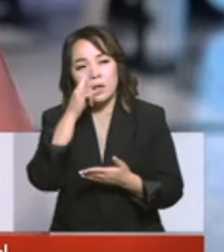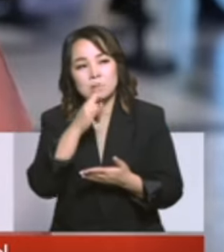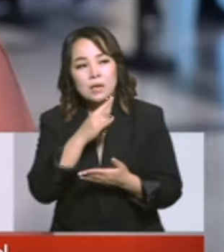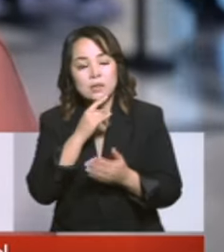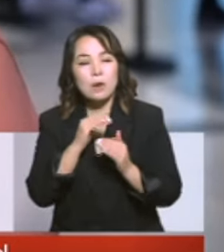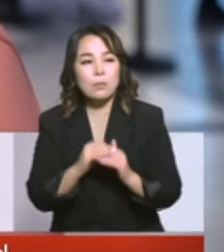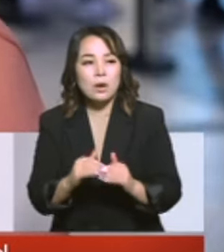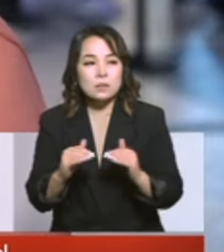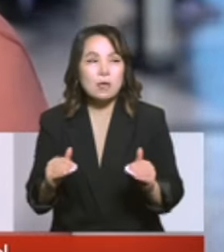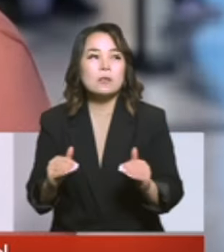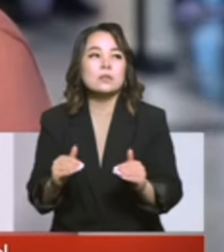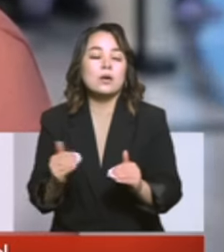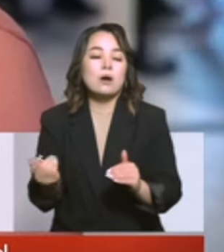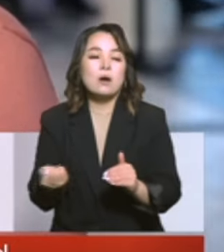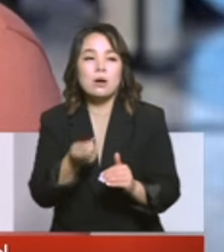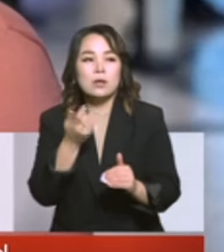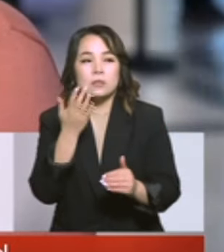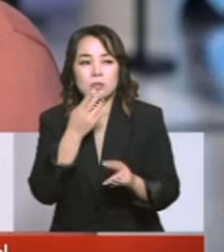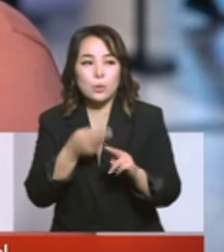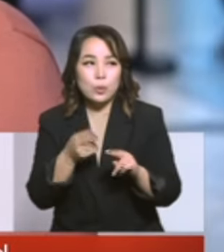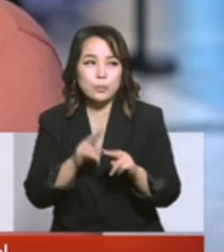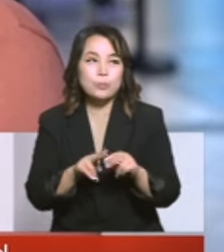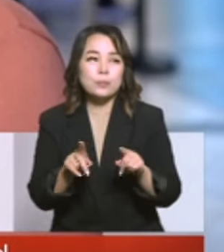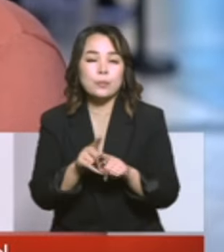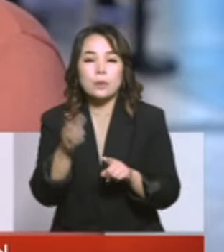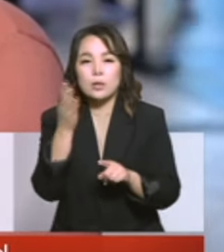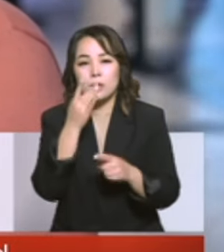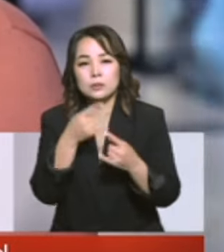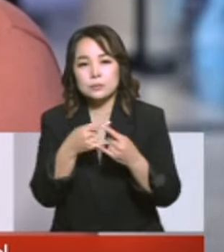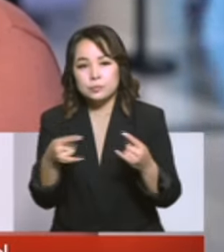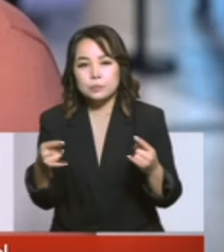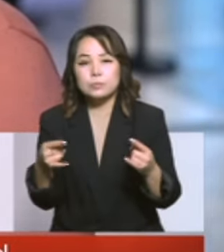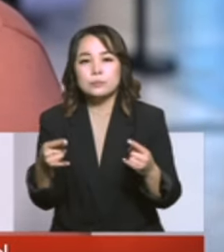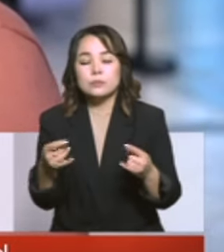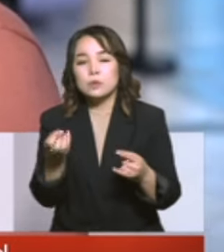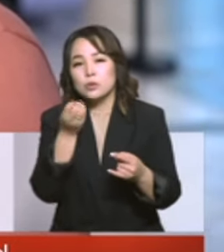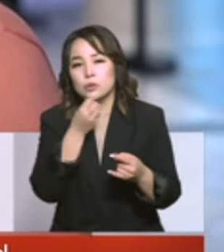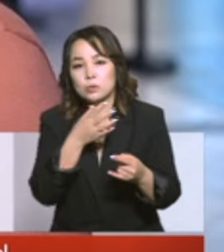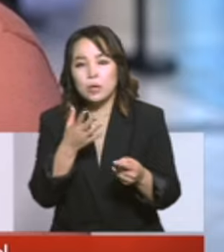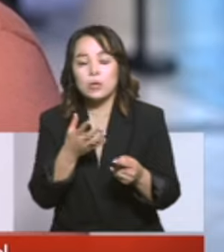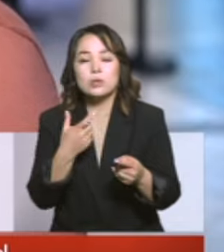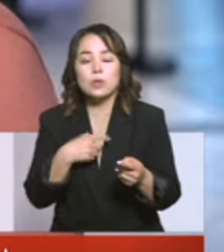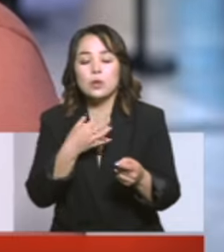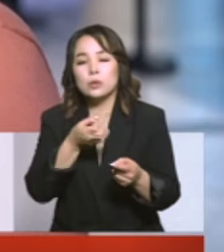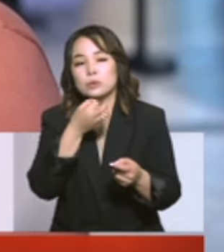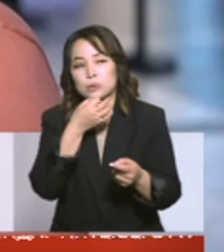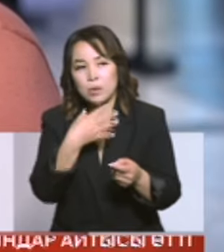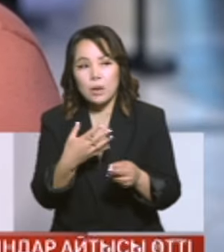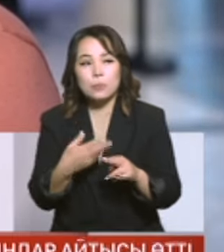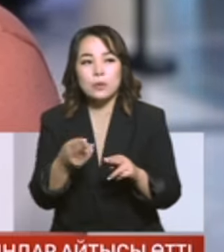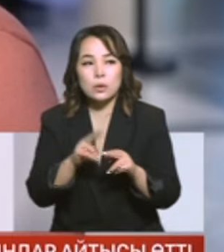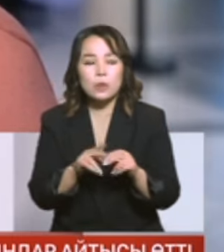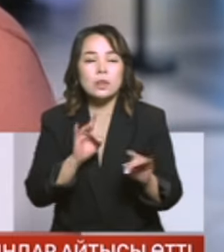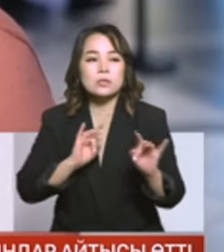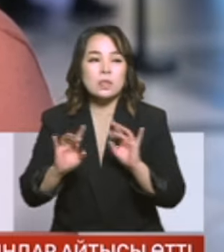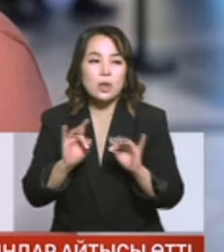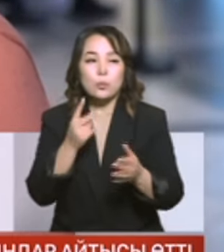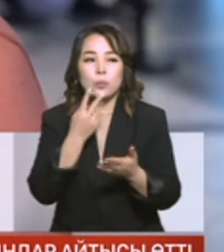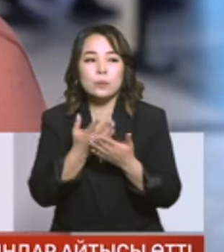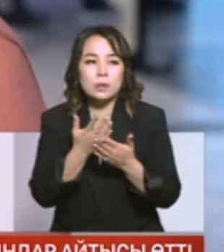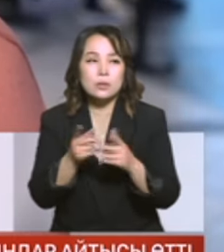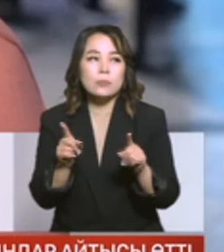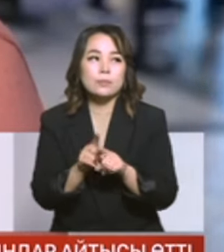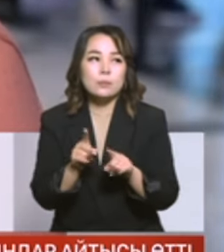Қазақстанның балалары киносы аз. Содан кино жақсы өздеріне ұнап, жарнамалап